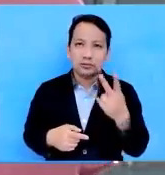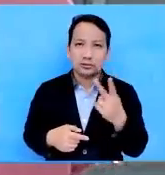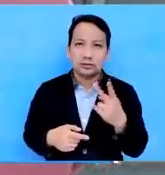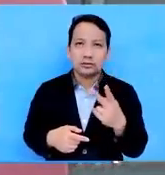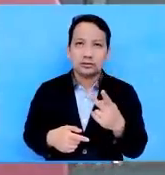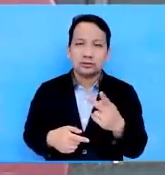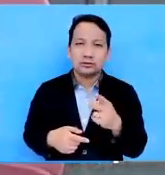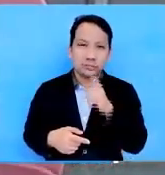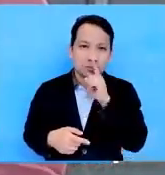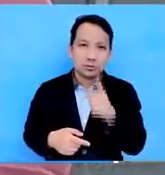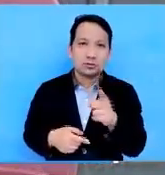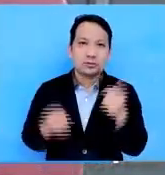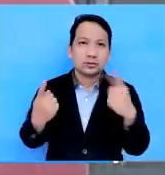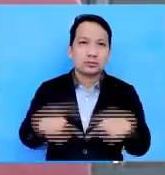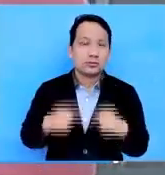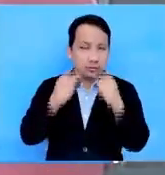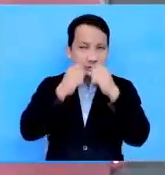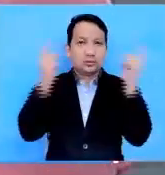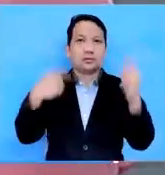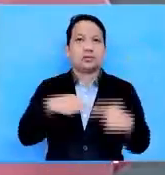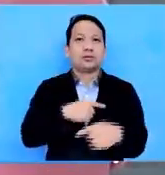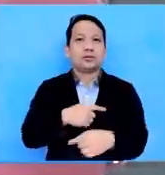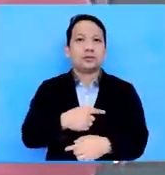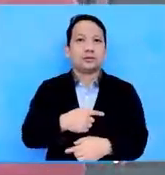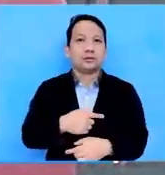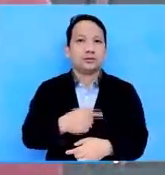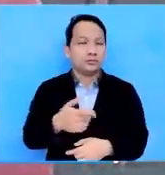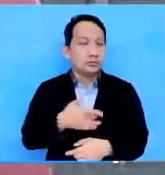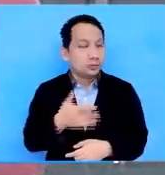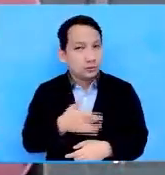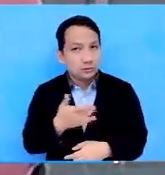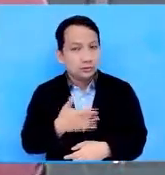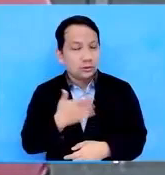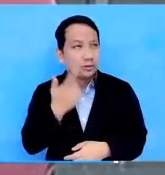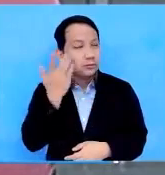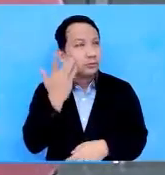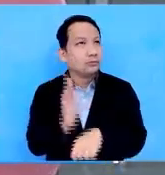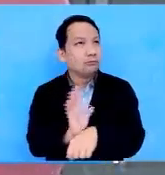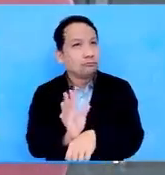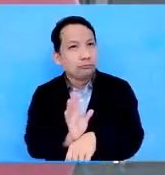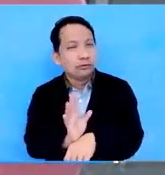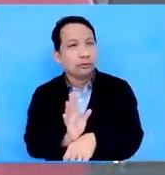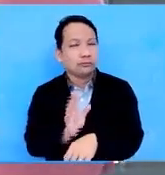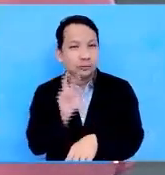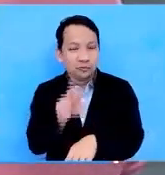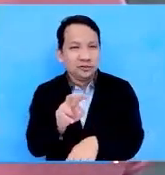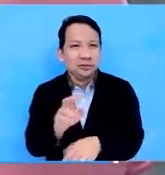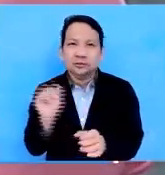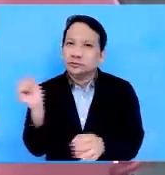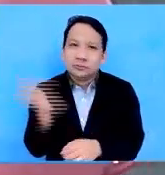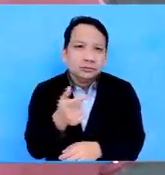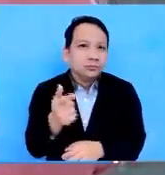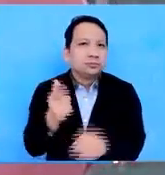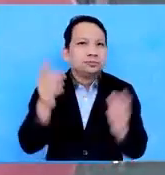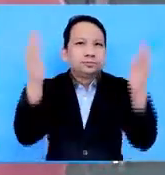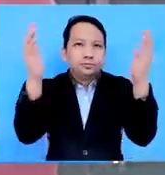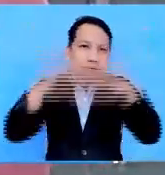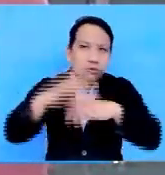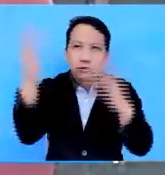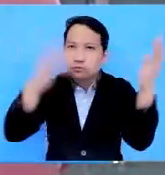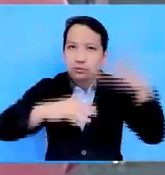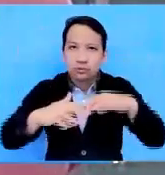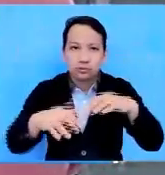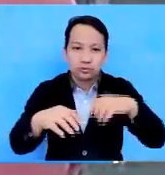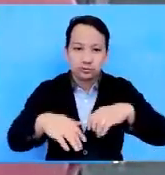yung nangyari sa amin. Parang pelikula. Kasi lahat bumagsak dun sa paligid ng